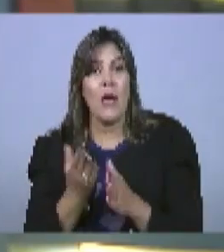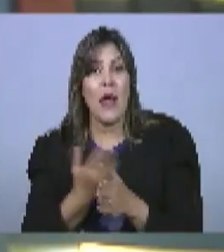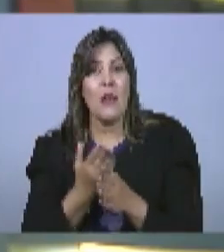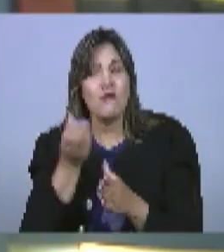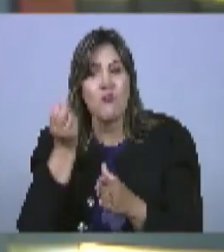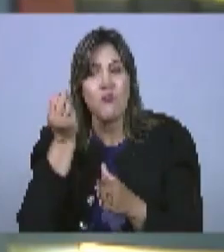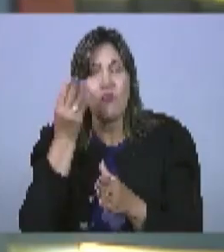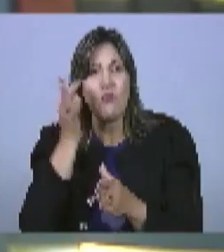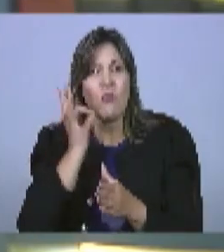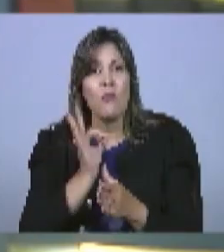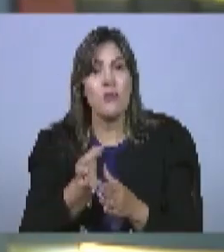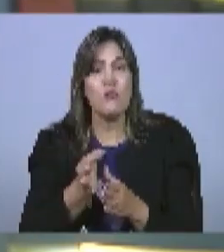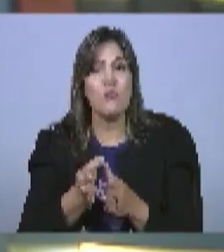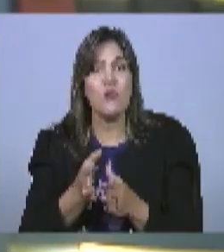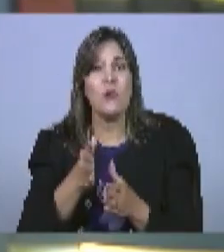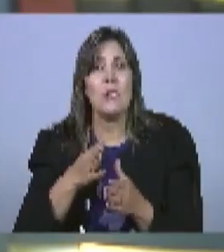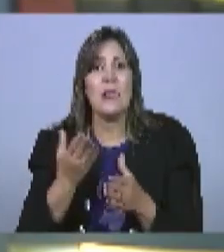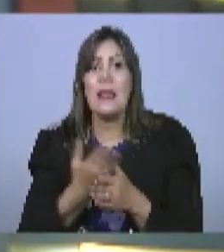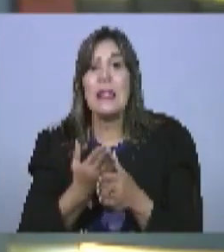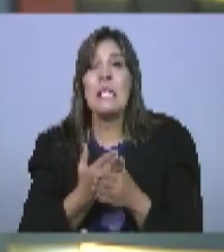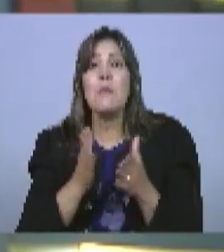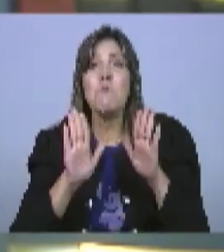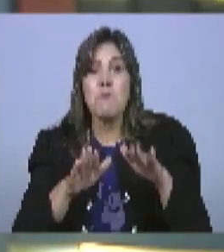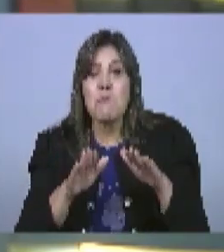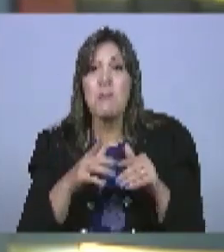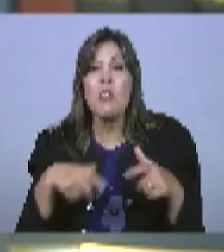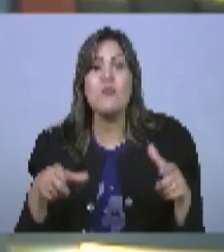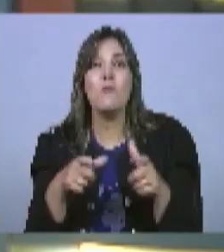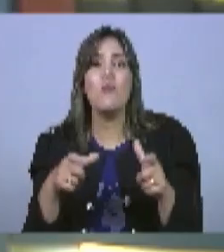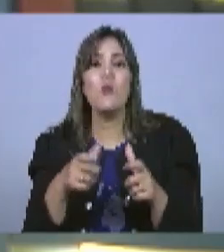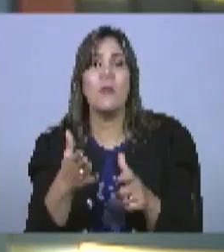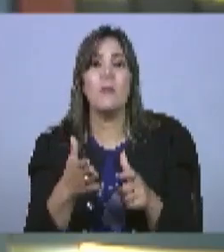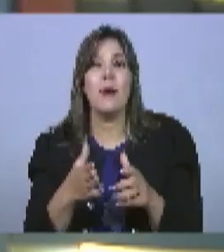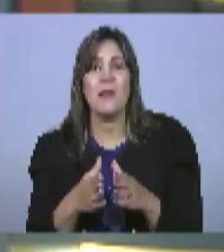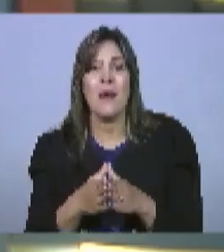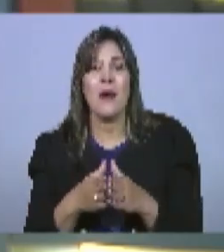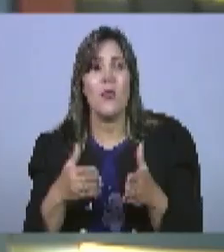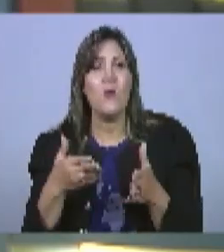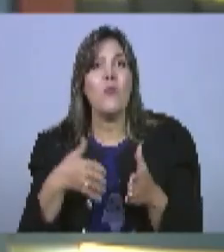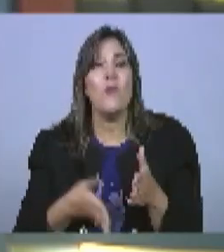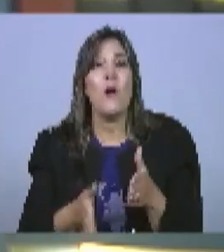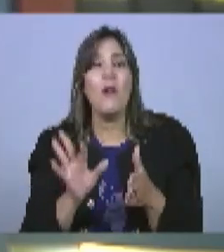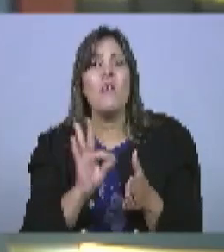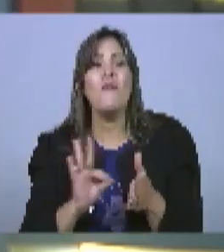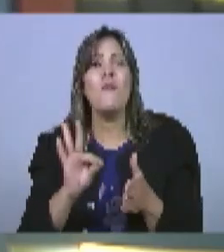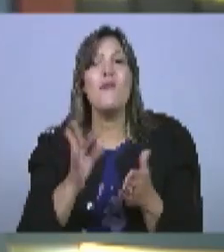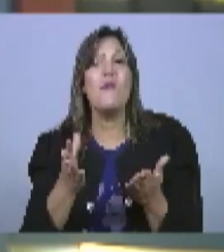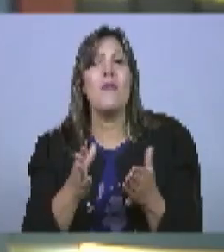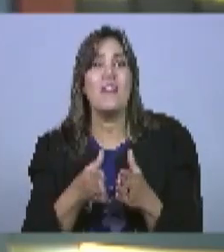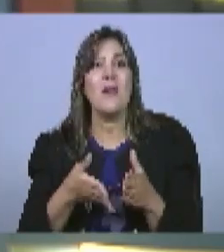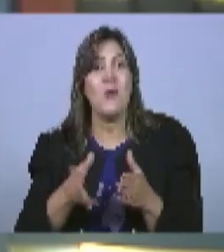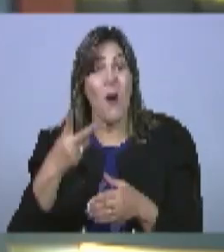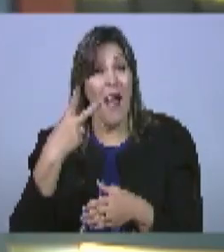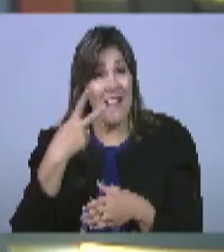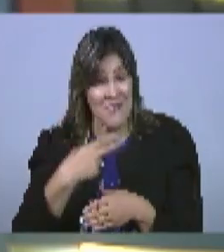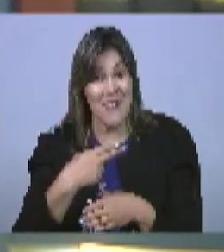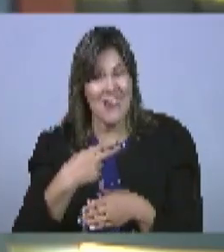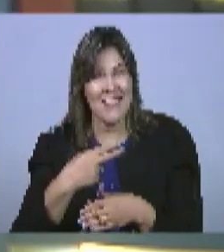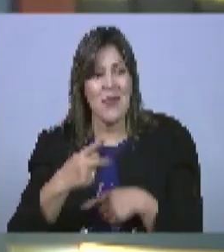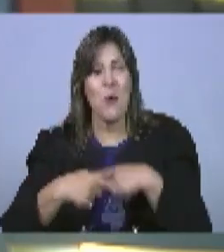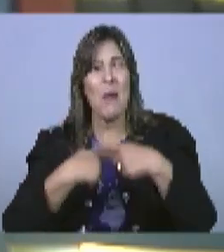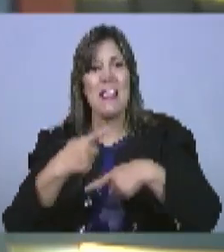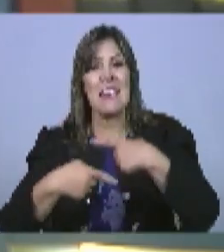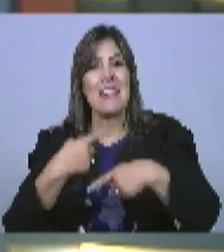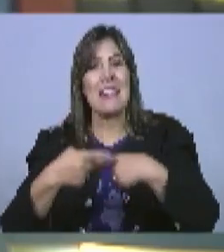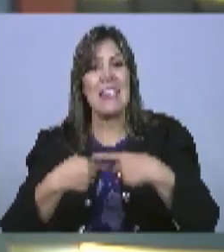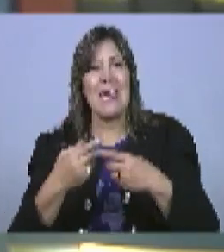يدرك على وجه اليقين ماذا يحدث في هذه المجتمعات والى اين تتجه نخرج لفاصل وهنرجع